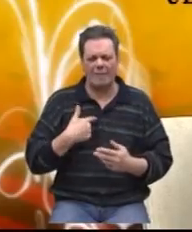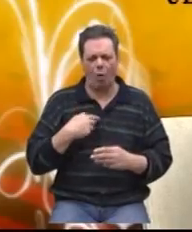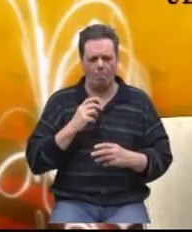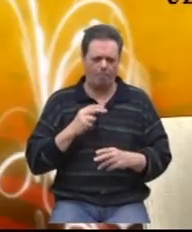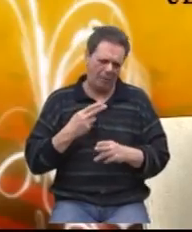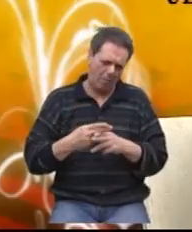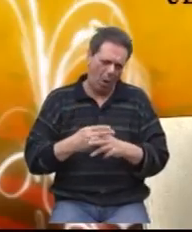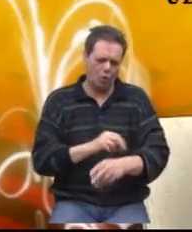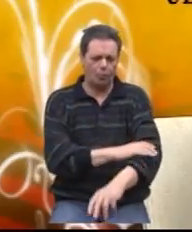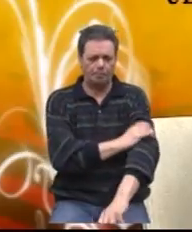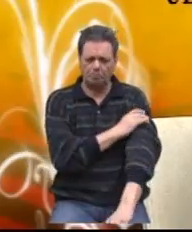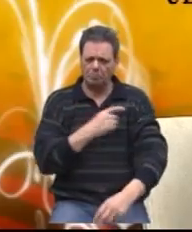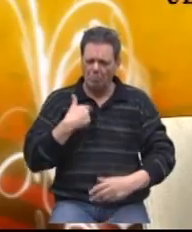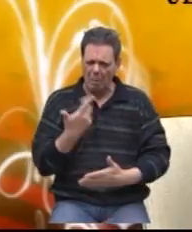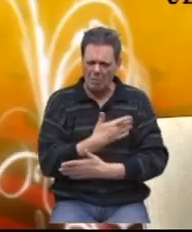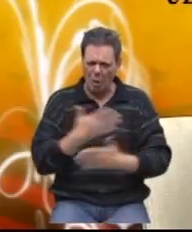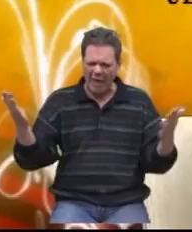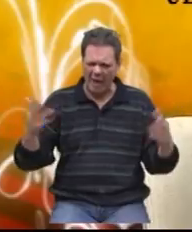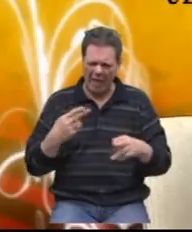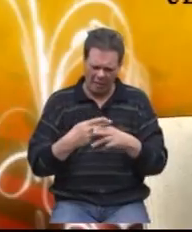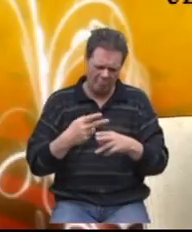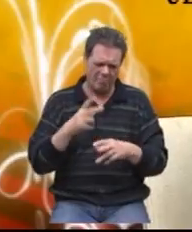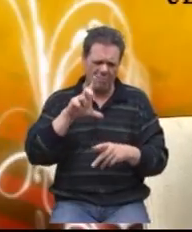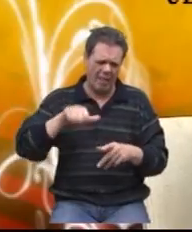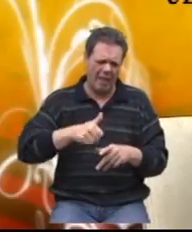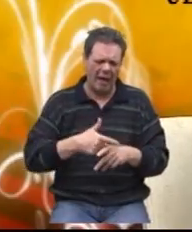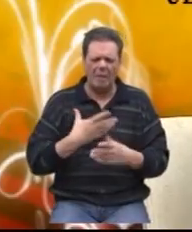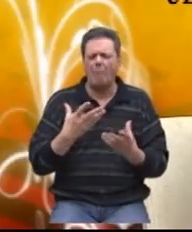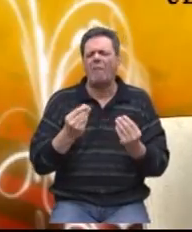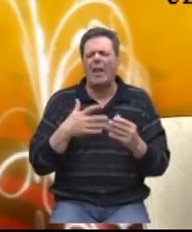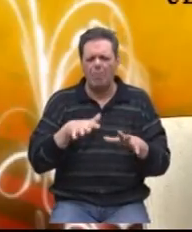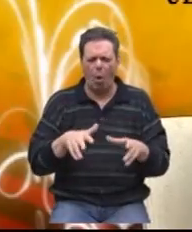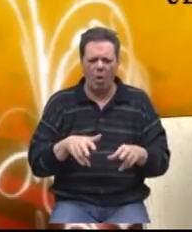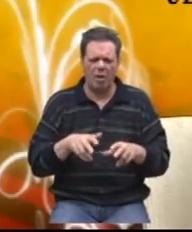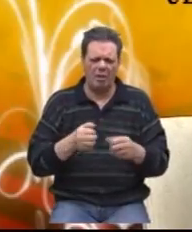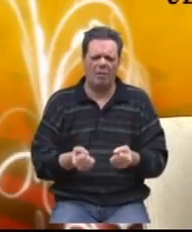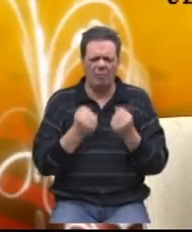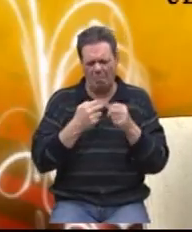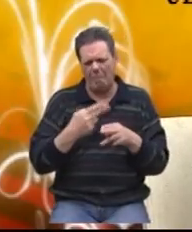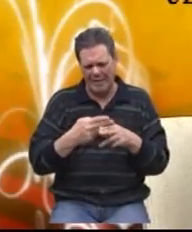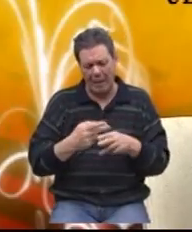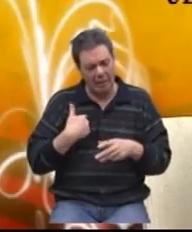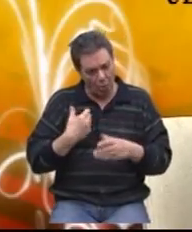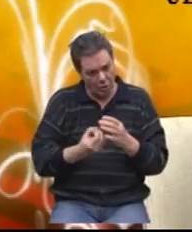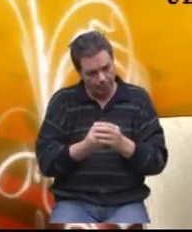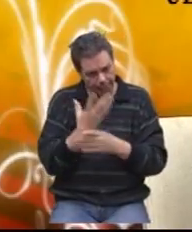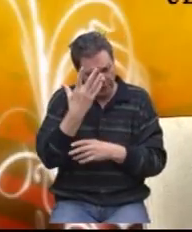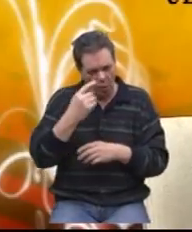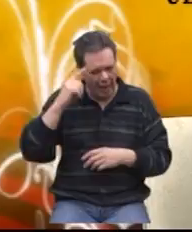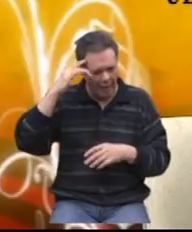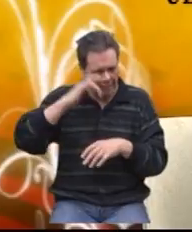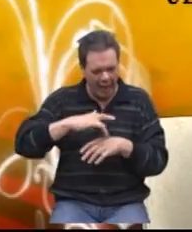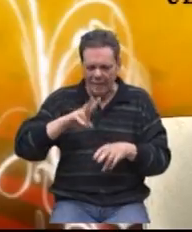Pošto smo mi tako jedna velika ljekarna i imamo velik broj kroničnih pacijenata, tako se stvorila jedna ideja da imamo